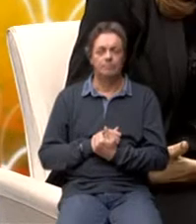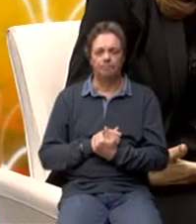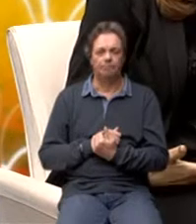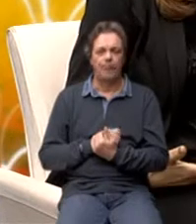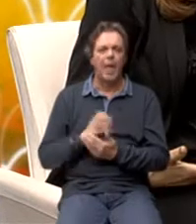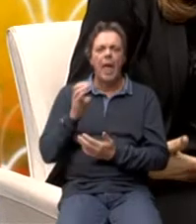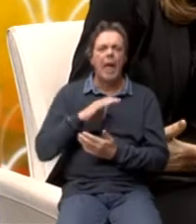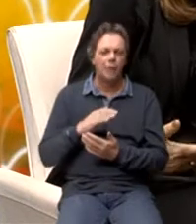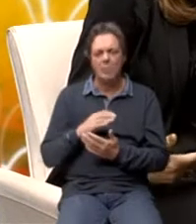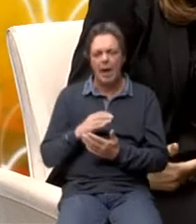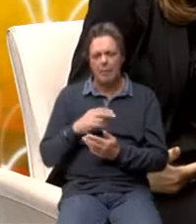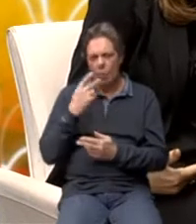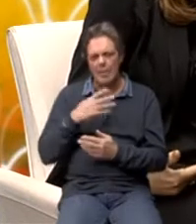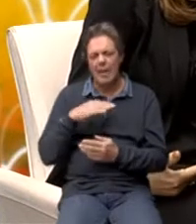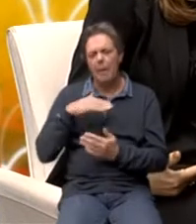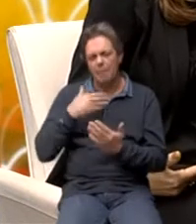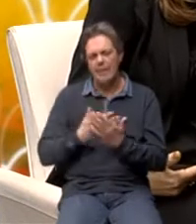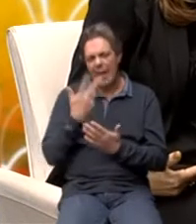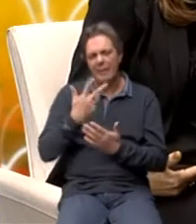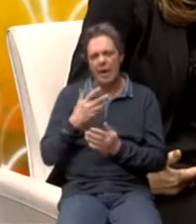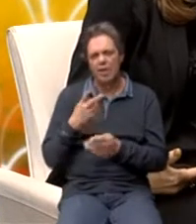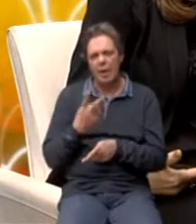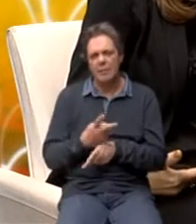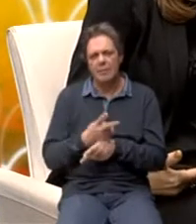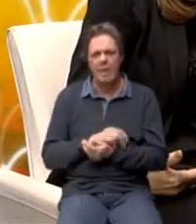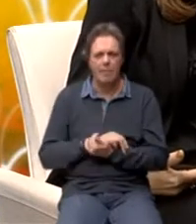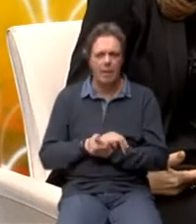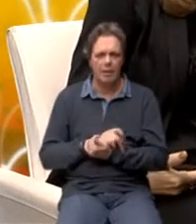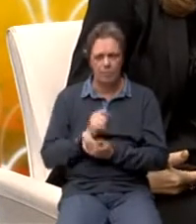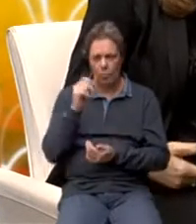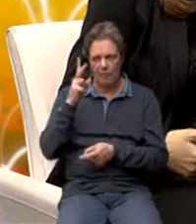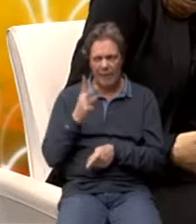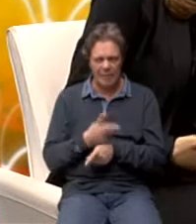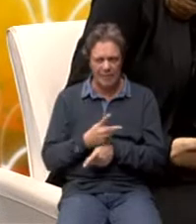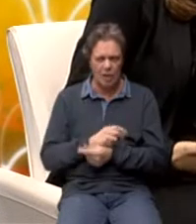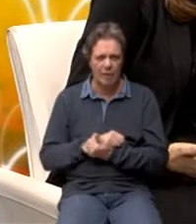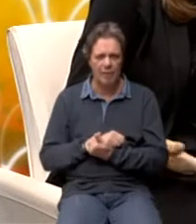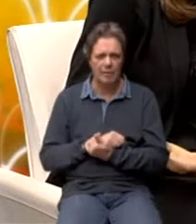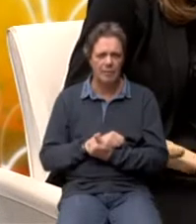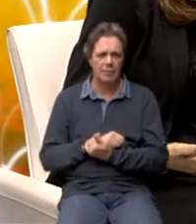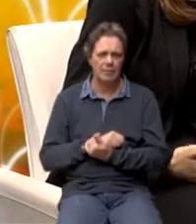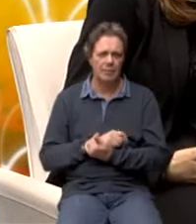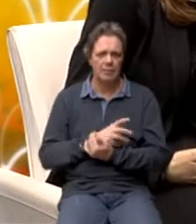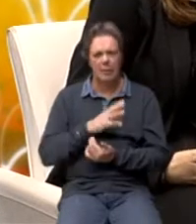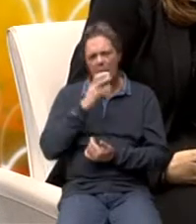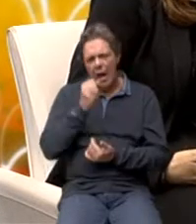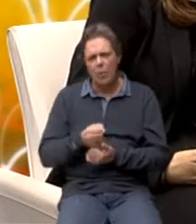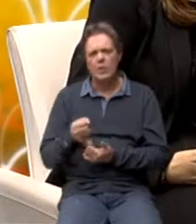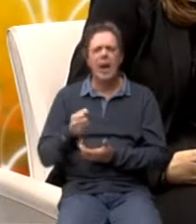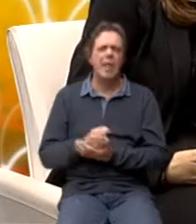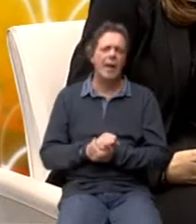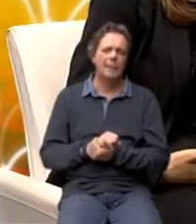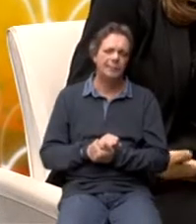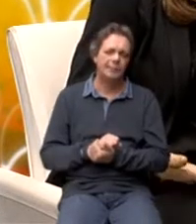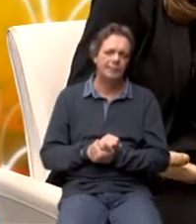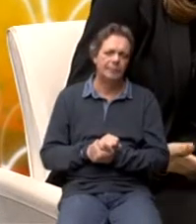priznaje treće zemlje, znači imate popis trećih zemalja, to je 12 zemalja, sada Australija, imate